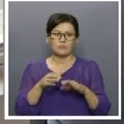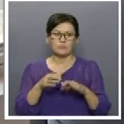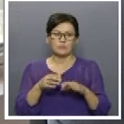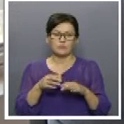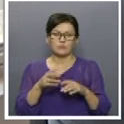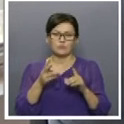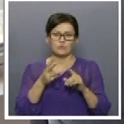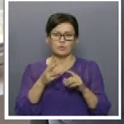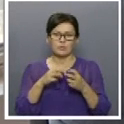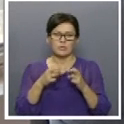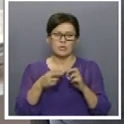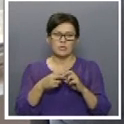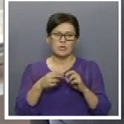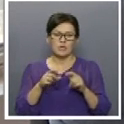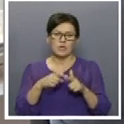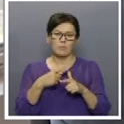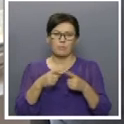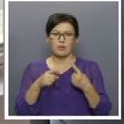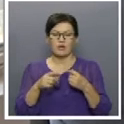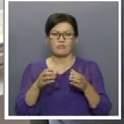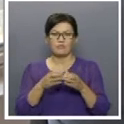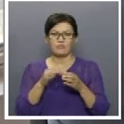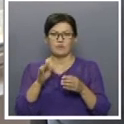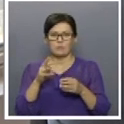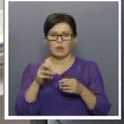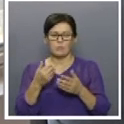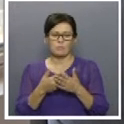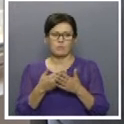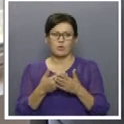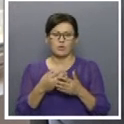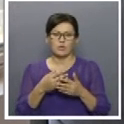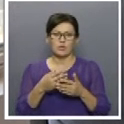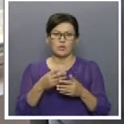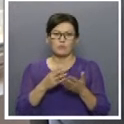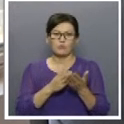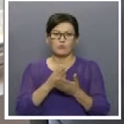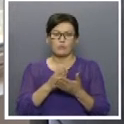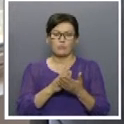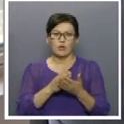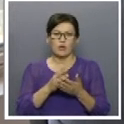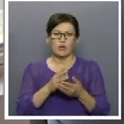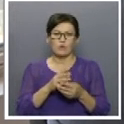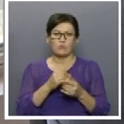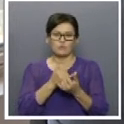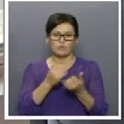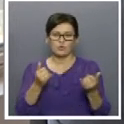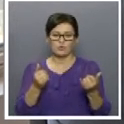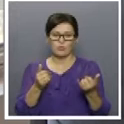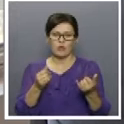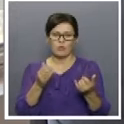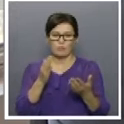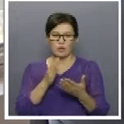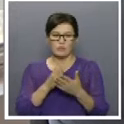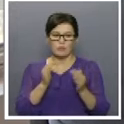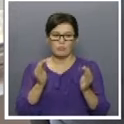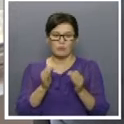Қалған үшінші мәселе и басқа фирмалар, олар яғни қызмет көрсету саласы болып табылады,